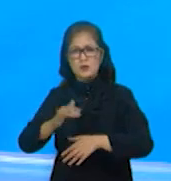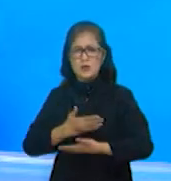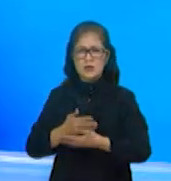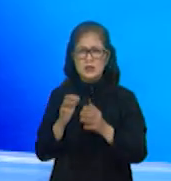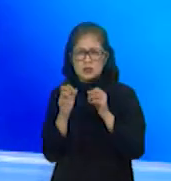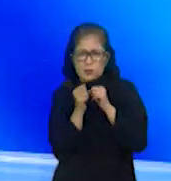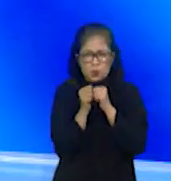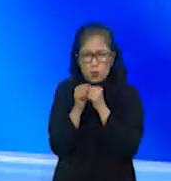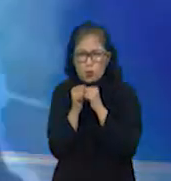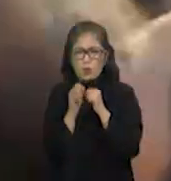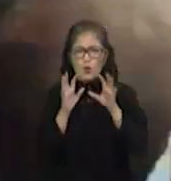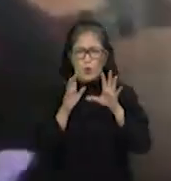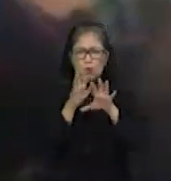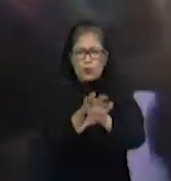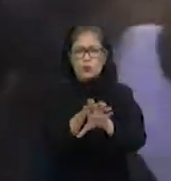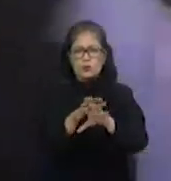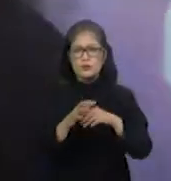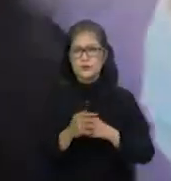kerumunan.